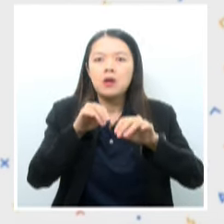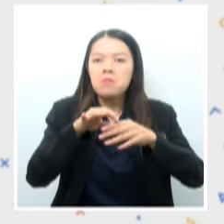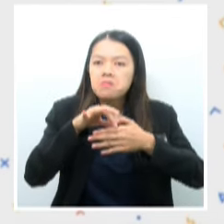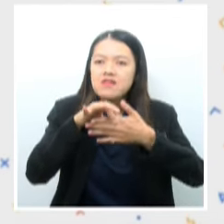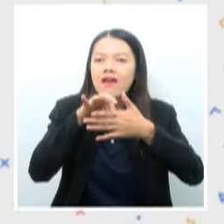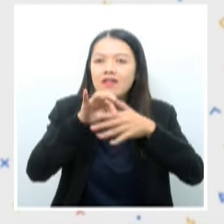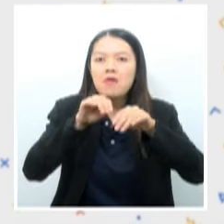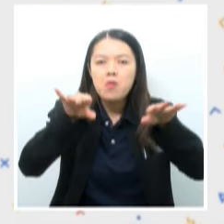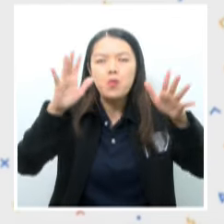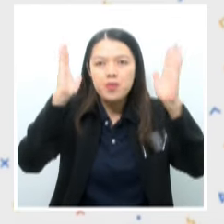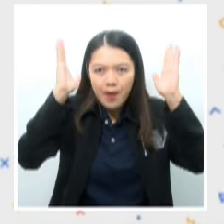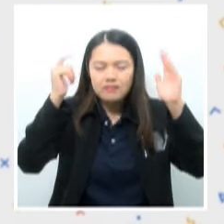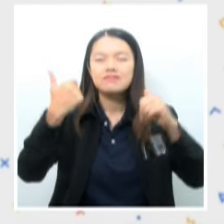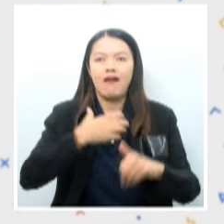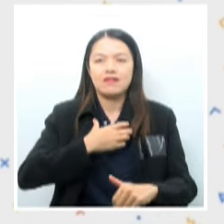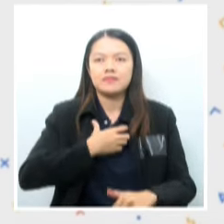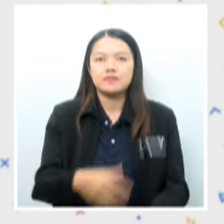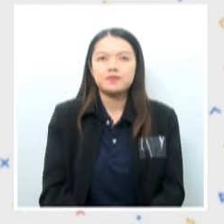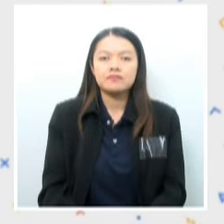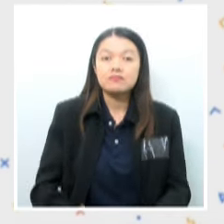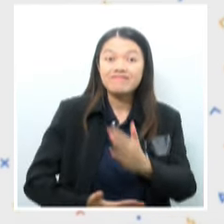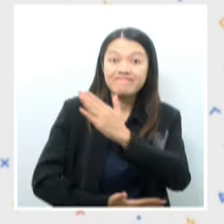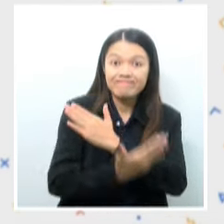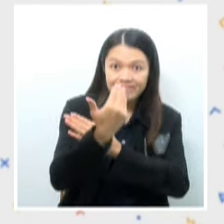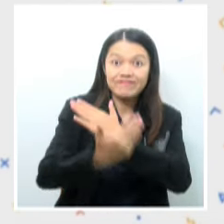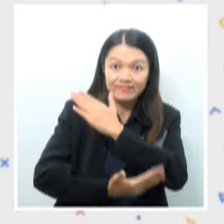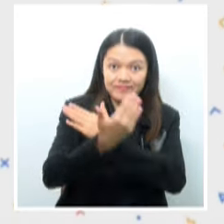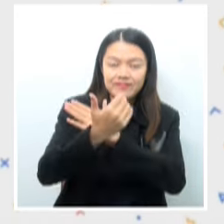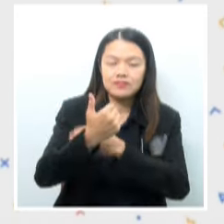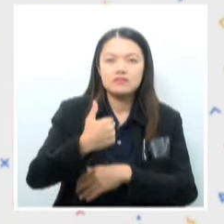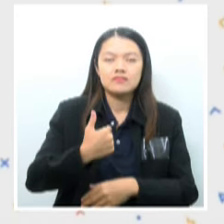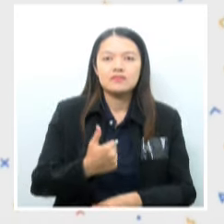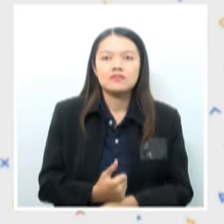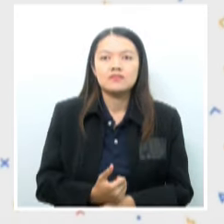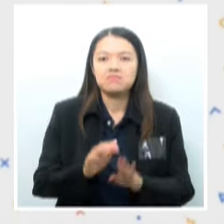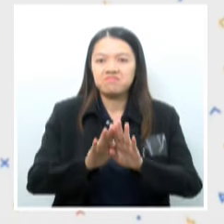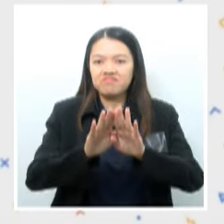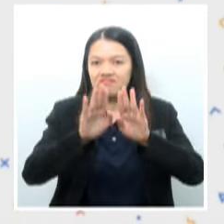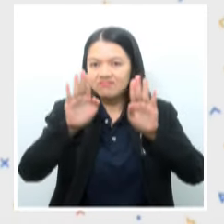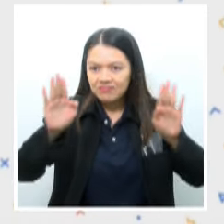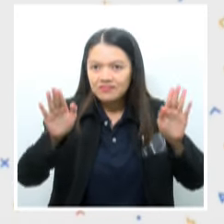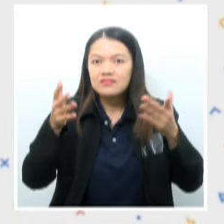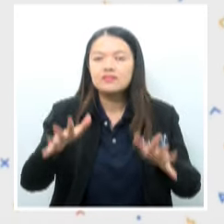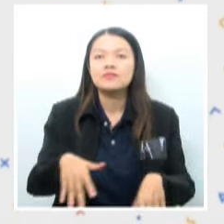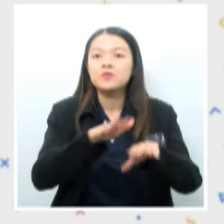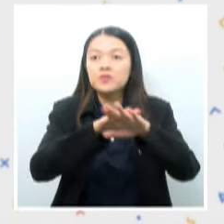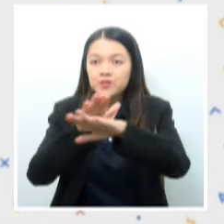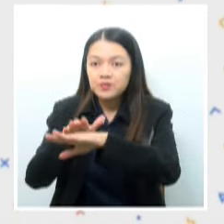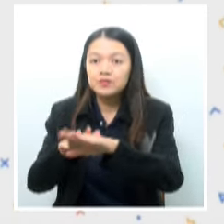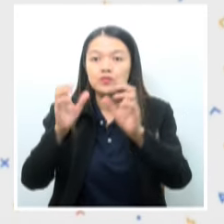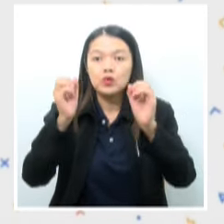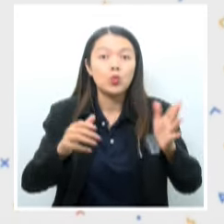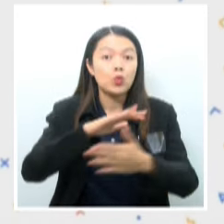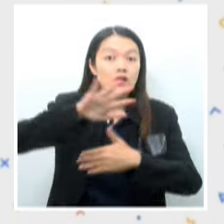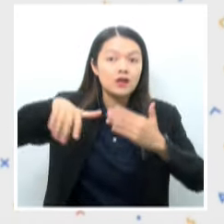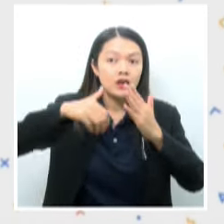การประชาสัมพันธ์ต่างๆทีนี้พอเราได้รับโอกาสได้มีโอกาสเปิดสภามันเปิดแล้วนะครับก็อยากเชิญชวนคุณครูเราทุกค